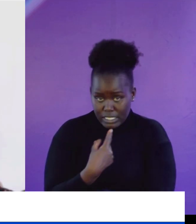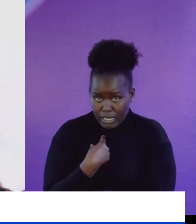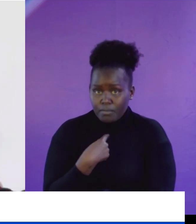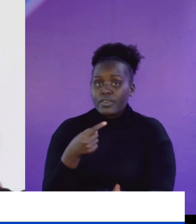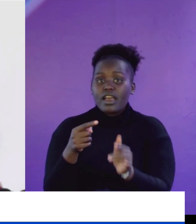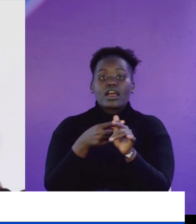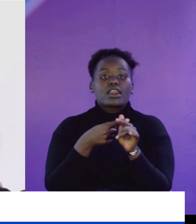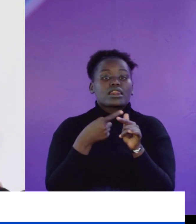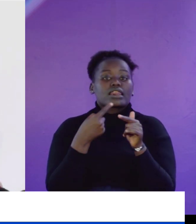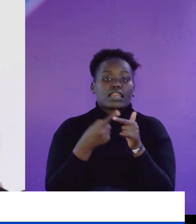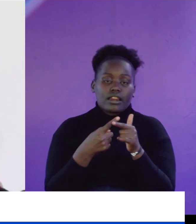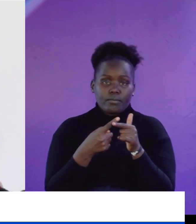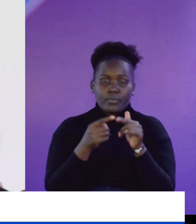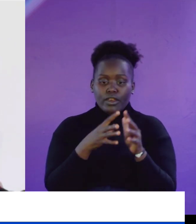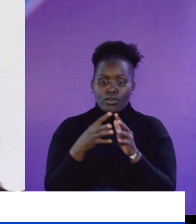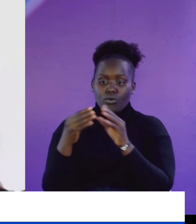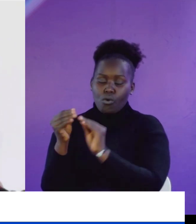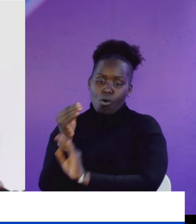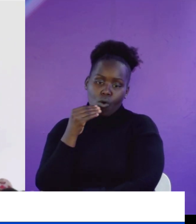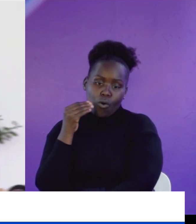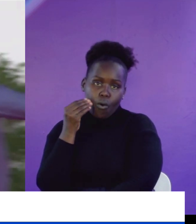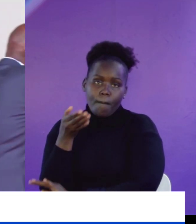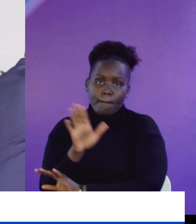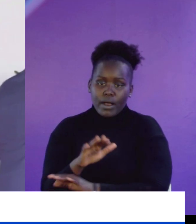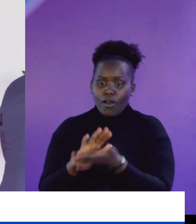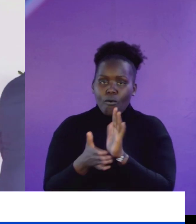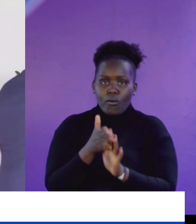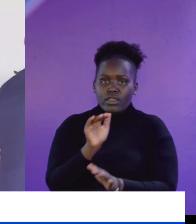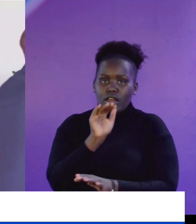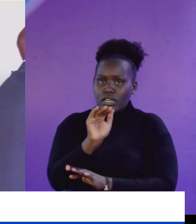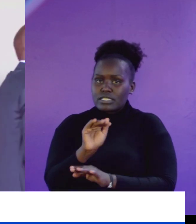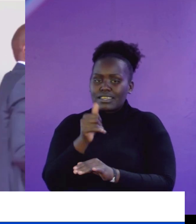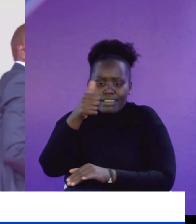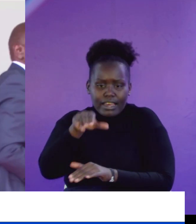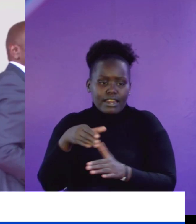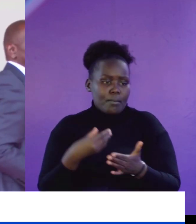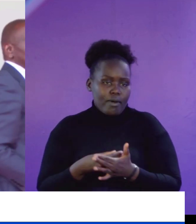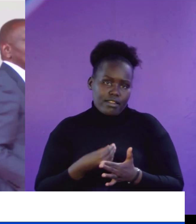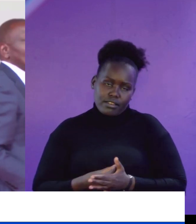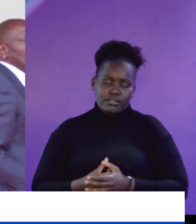hapo utoke uende nyumbani bila ya kuulizwa pesa yeyote.